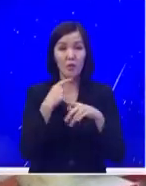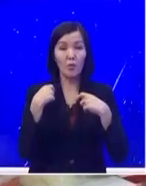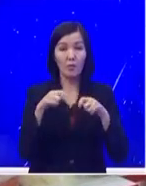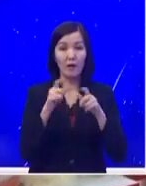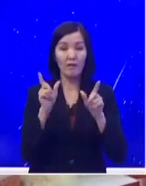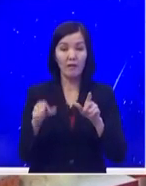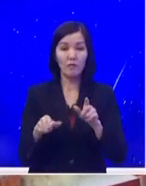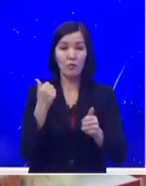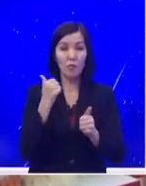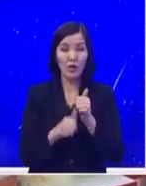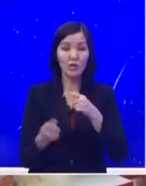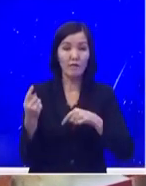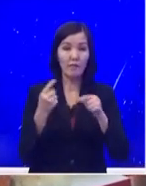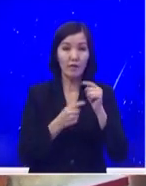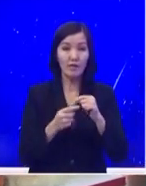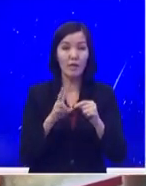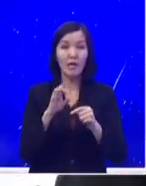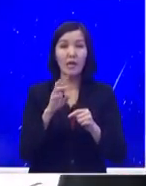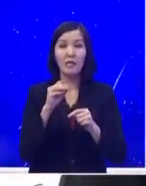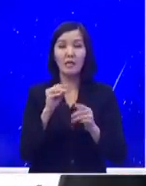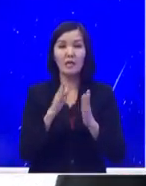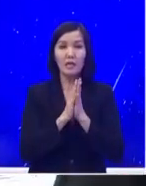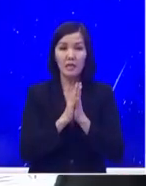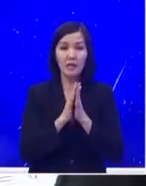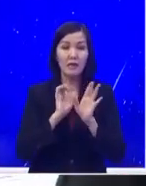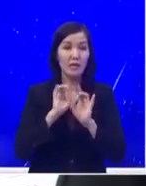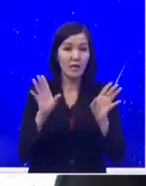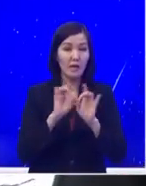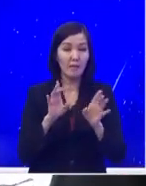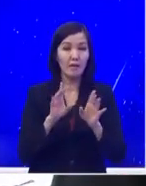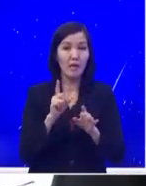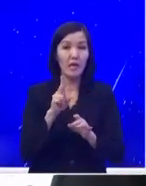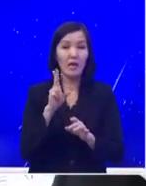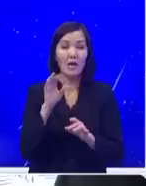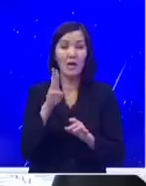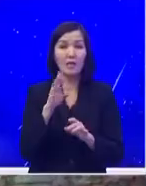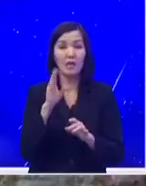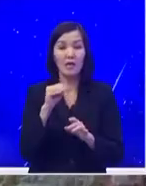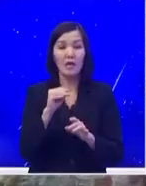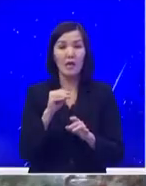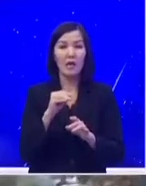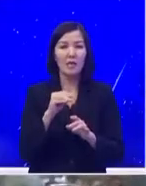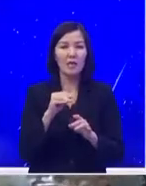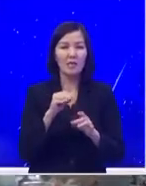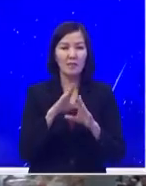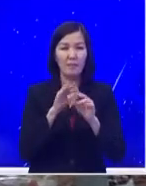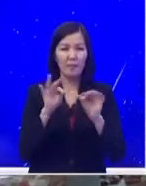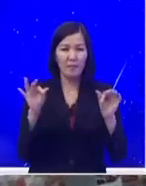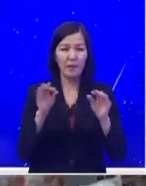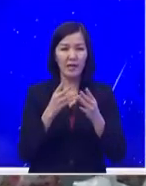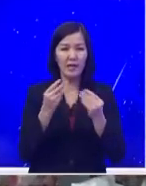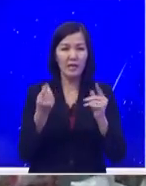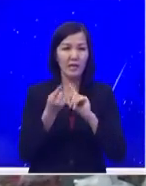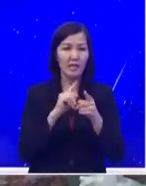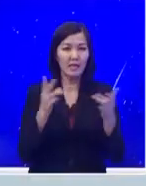Каждого предпринимателя и продавца Никита просит настоятельно рекомендовать клиентам экотару вместо полиэтилена. Если люди будут осведомлены